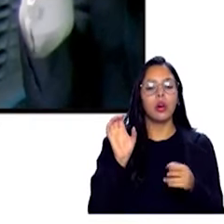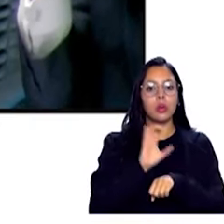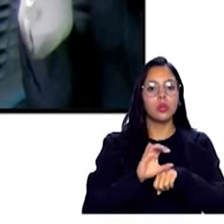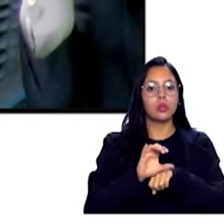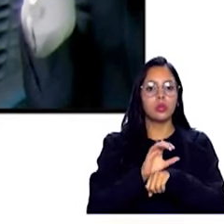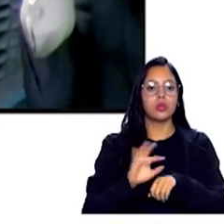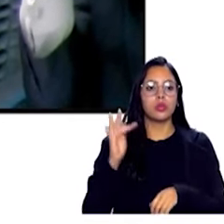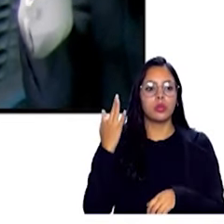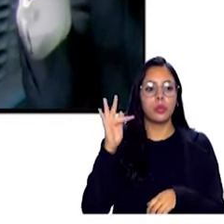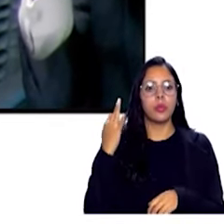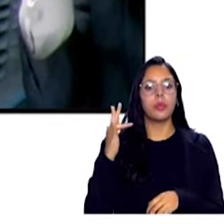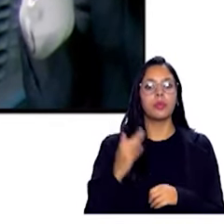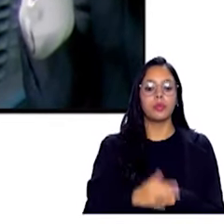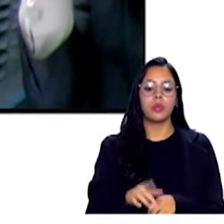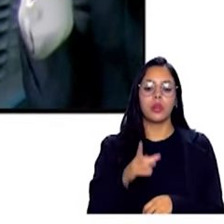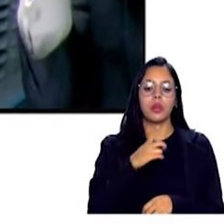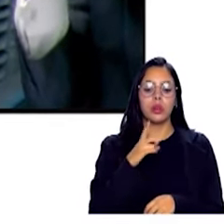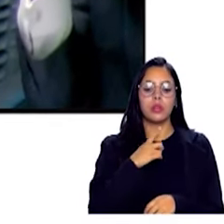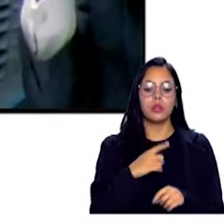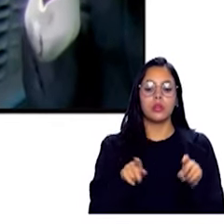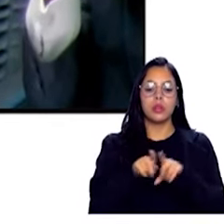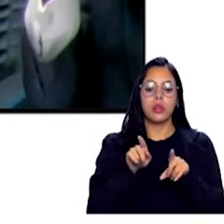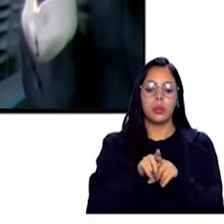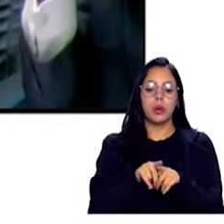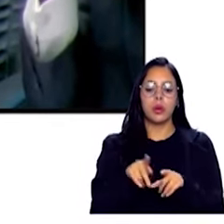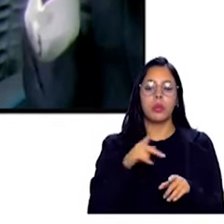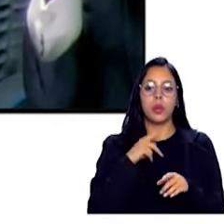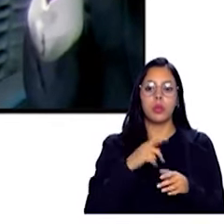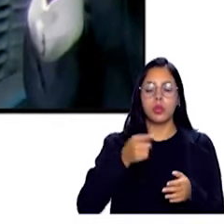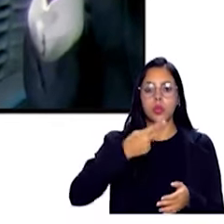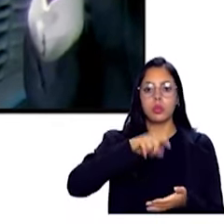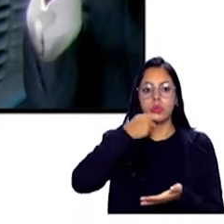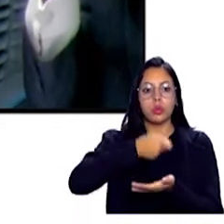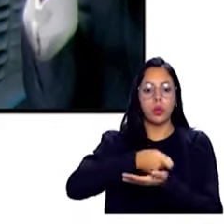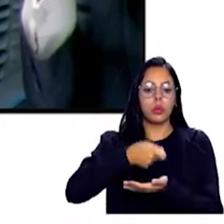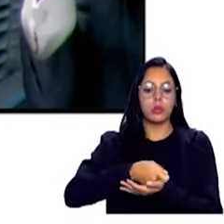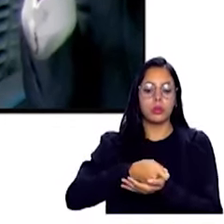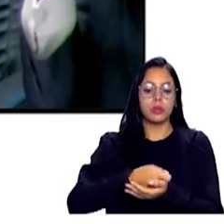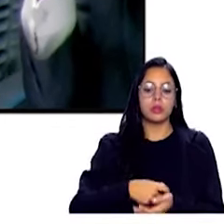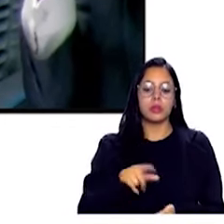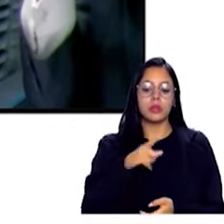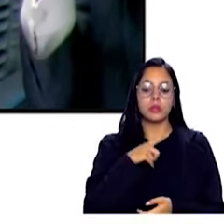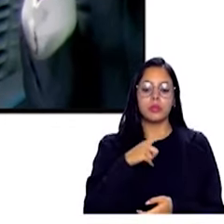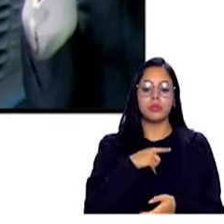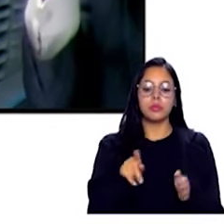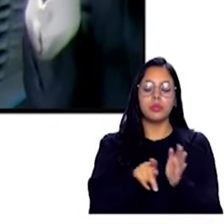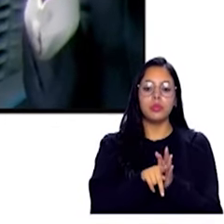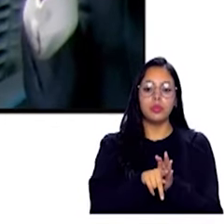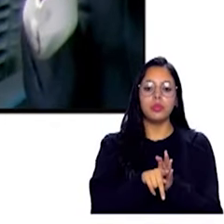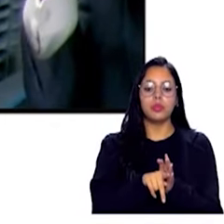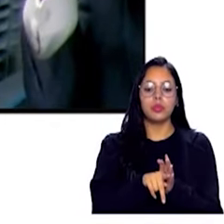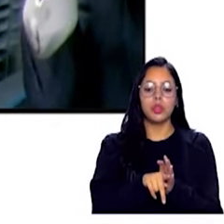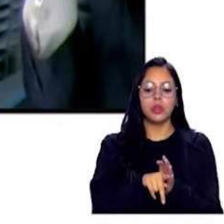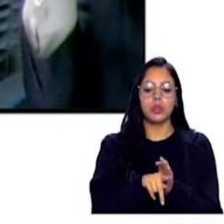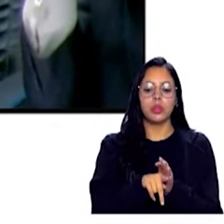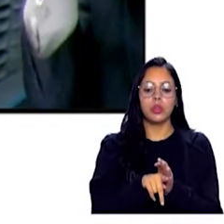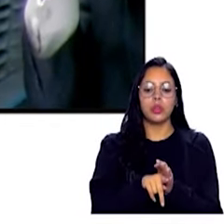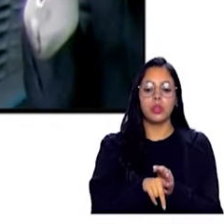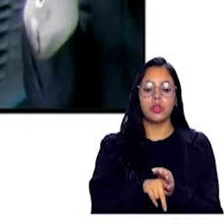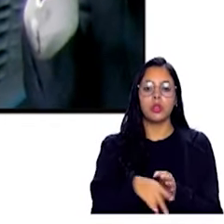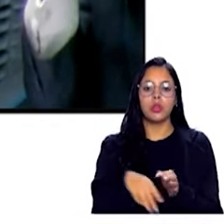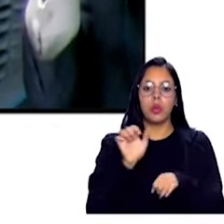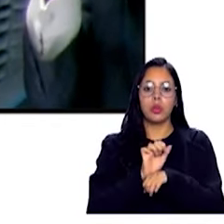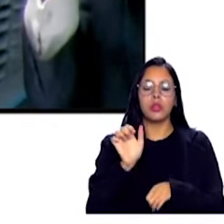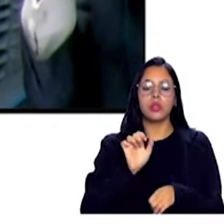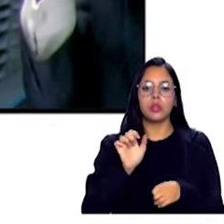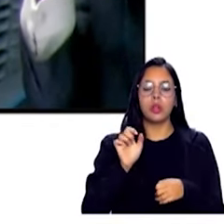regard de nos obligations européennes c'est donc le conseil d'état le conseil constitutionnel ET la